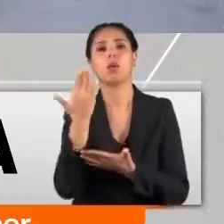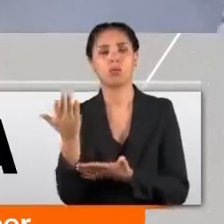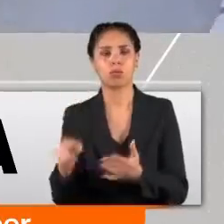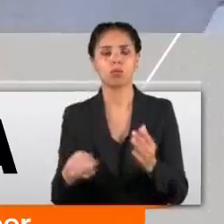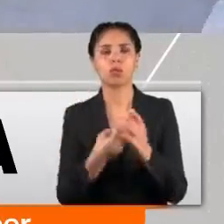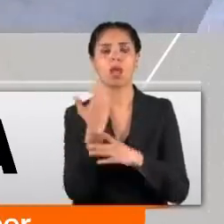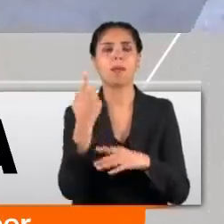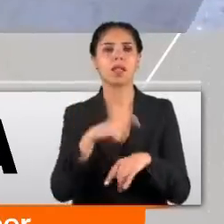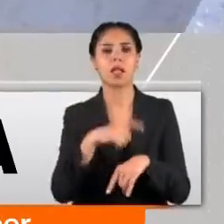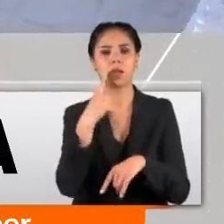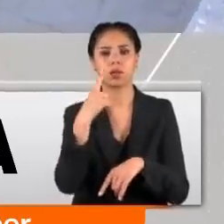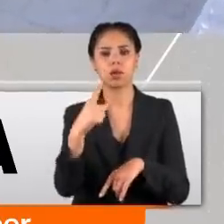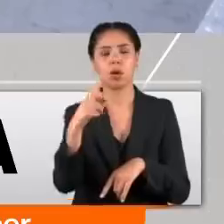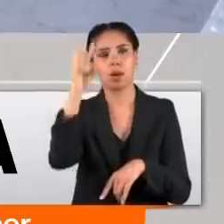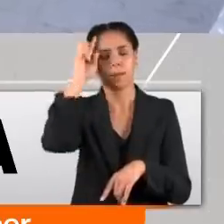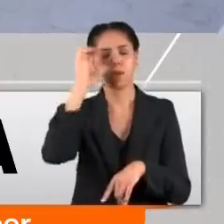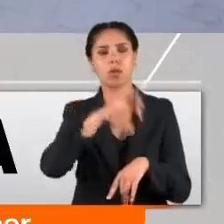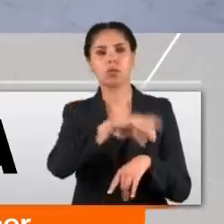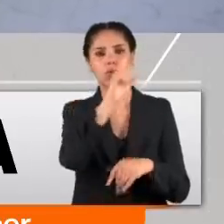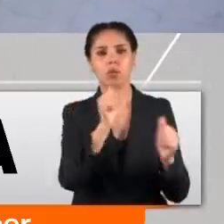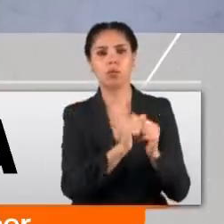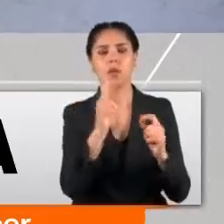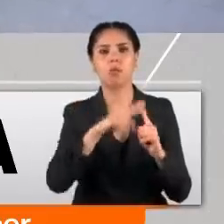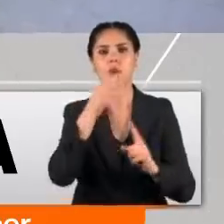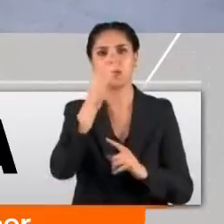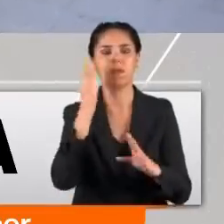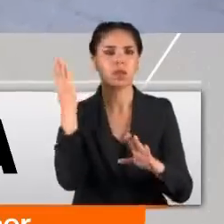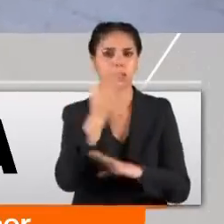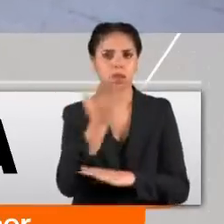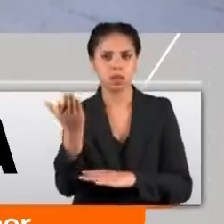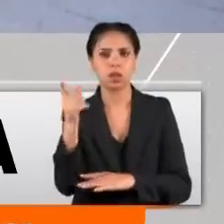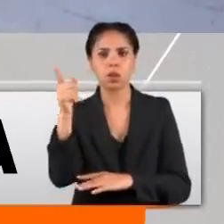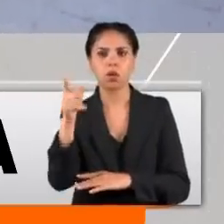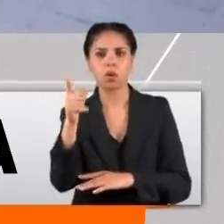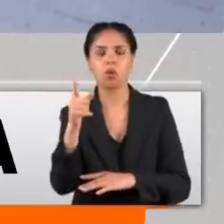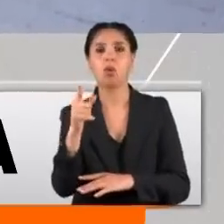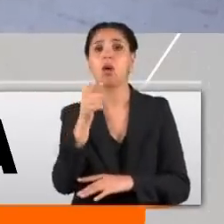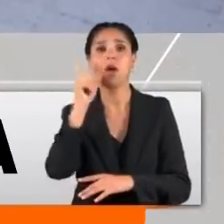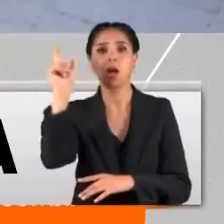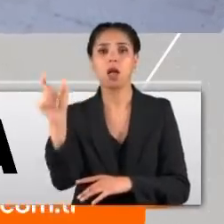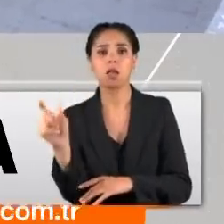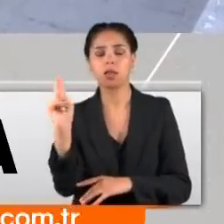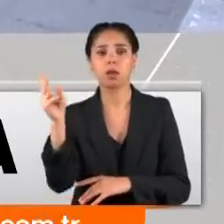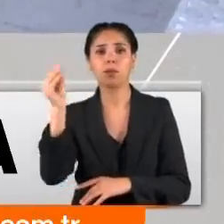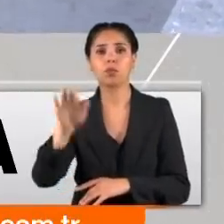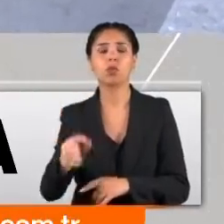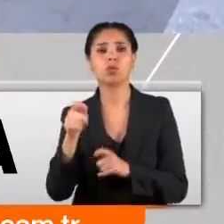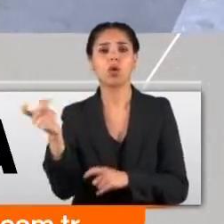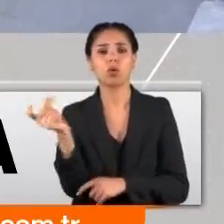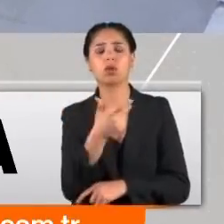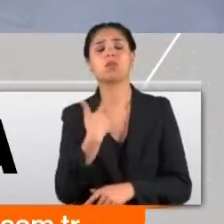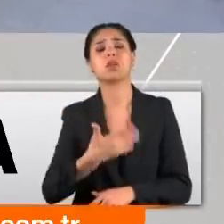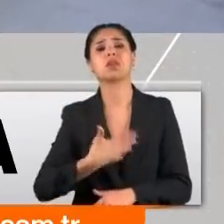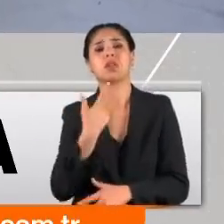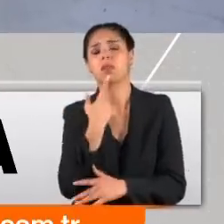sabah saatlerinde pedagog eşliğinde polise ifade vermeye gitti. O zanlıya gelince çocuğu kaçırmak gibi bir